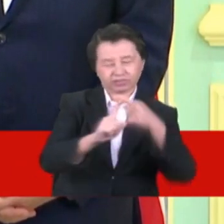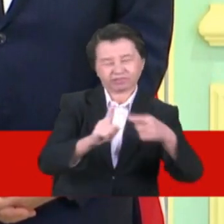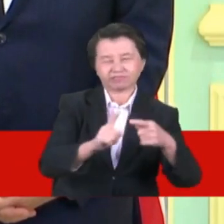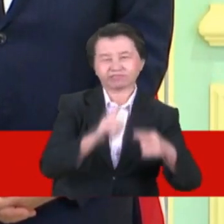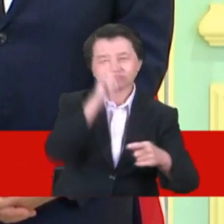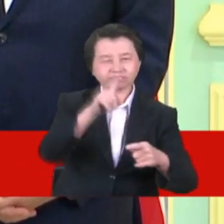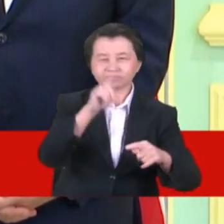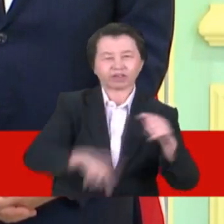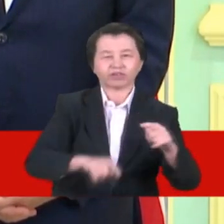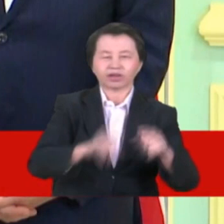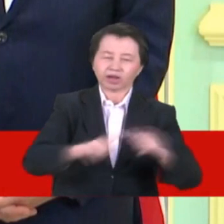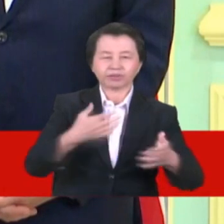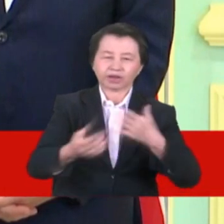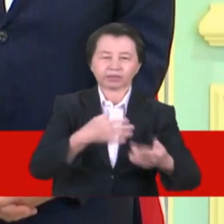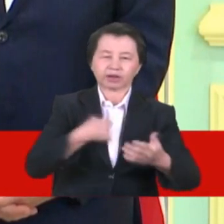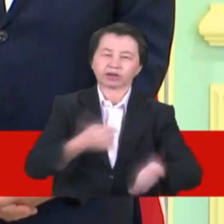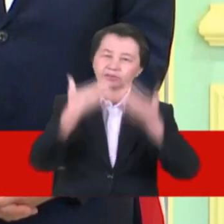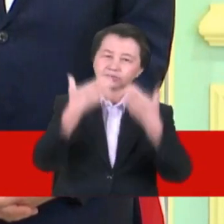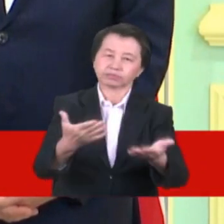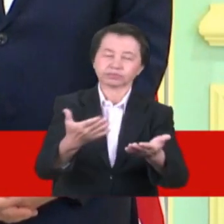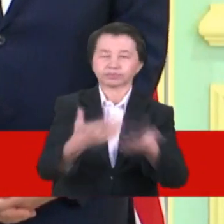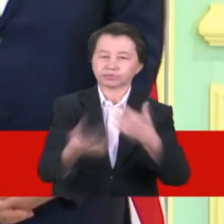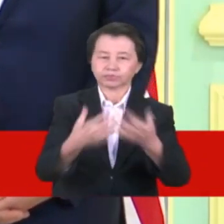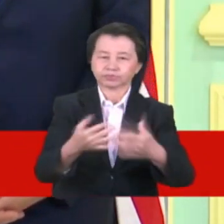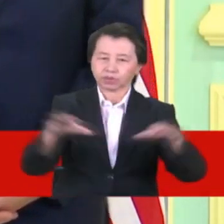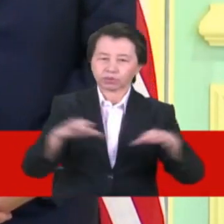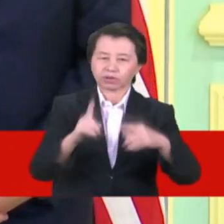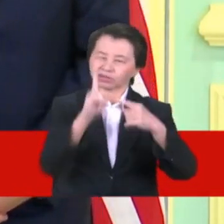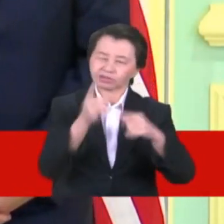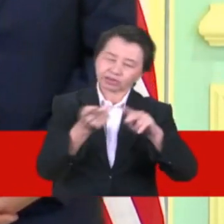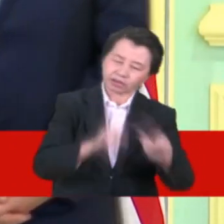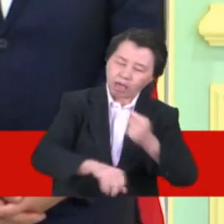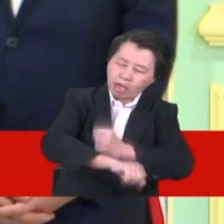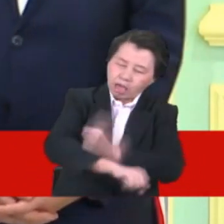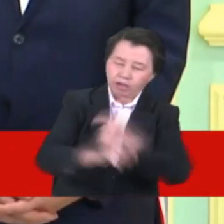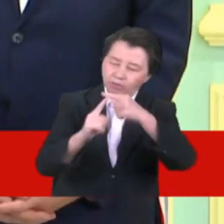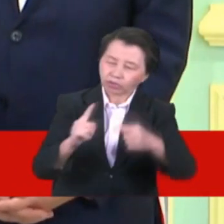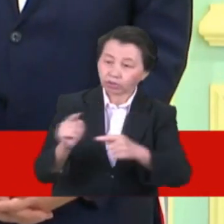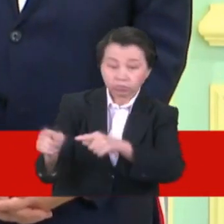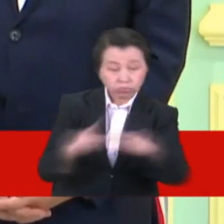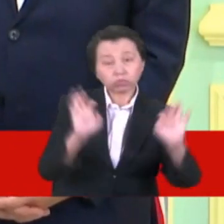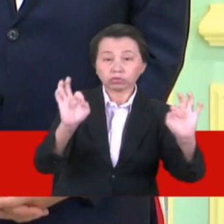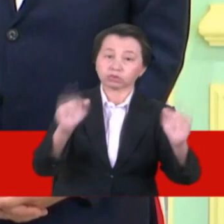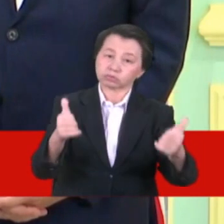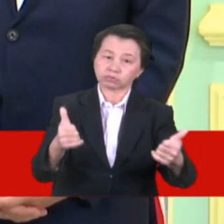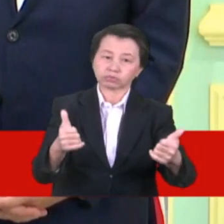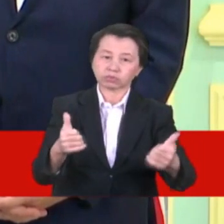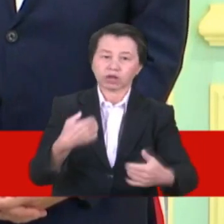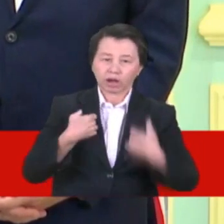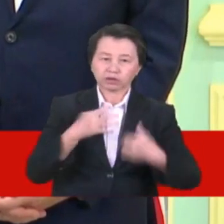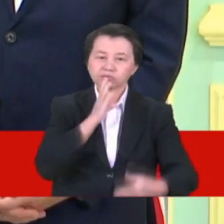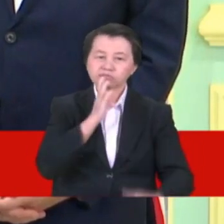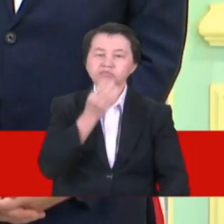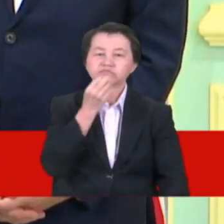tetapi saya terima kasih kerana kesediaan mereka melakukan sedikit pengorbanan. Ada orang kata Anwar